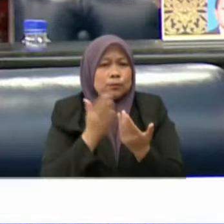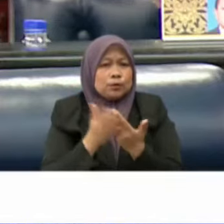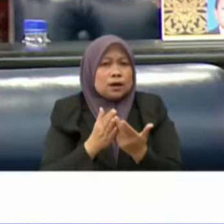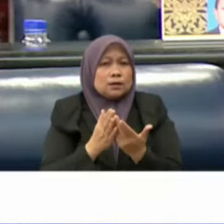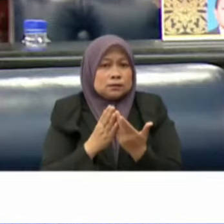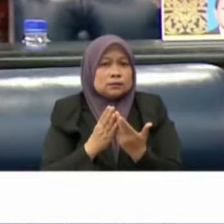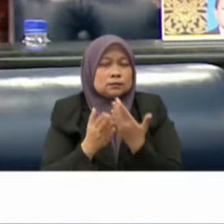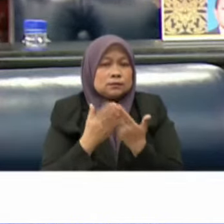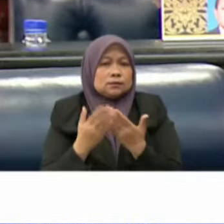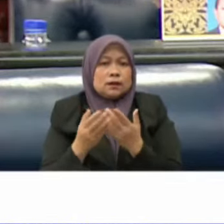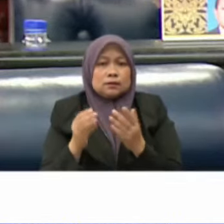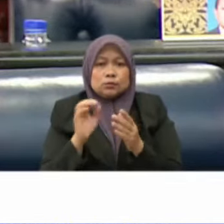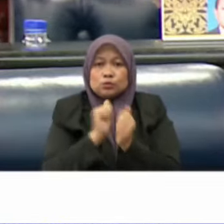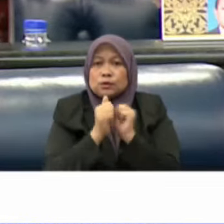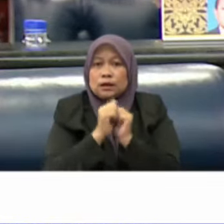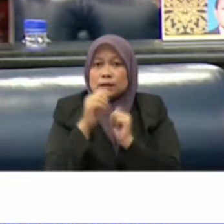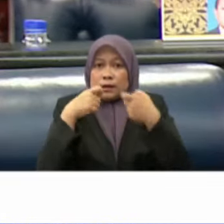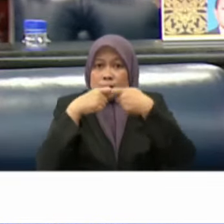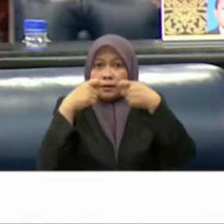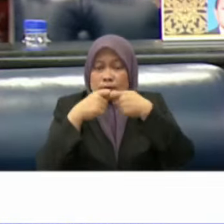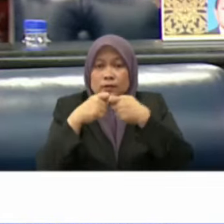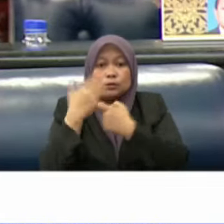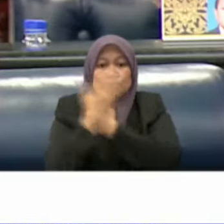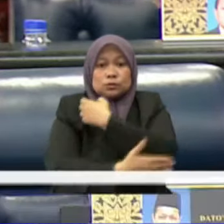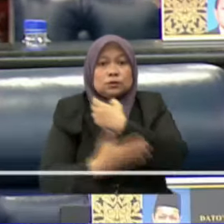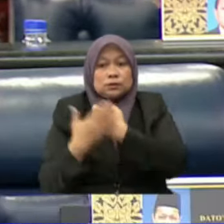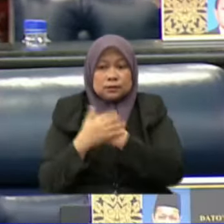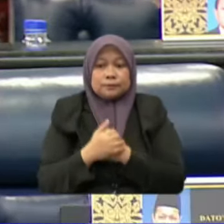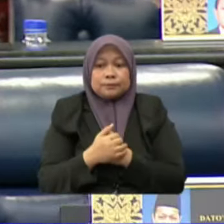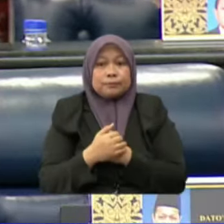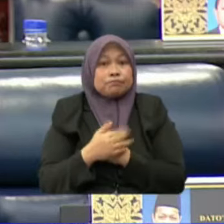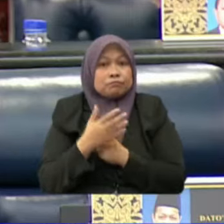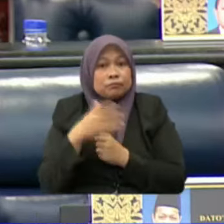infrastruktur bukan elektronik di seluruh negara